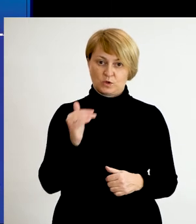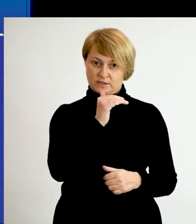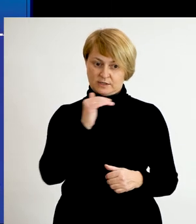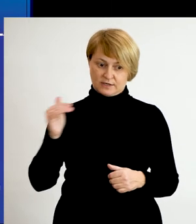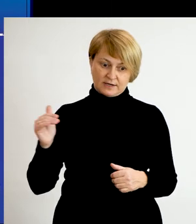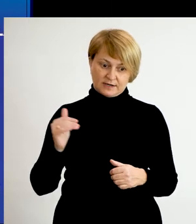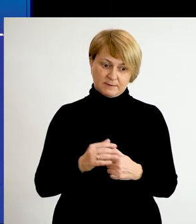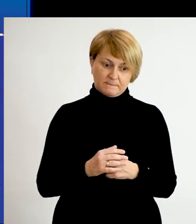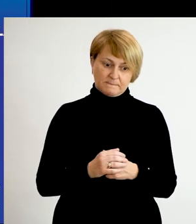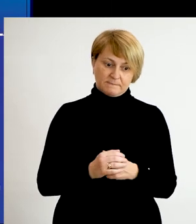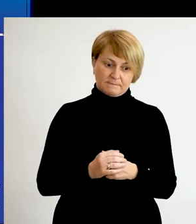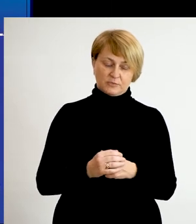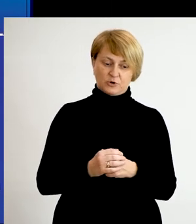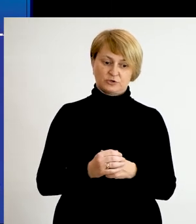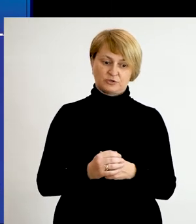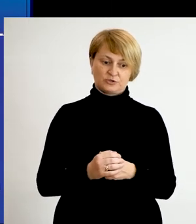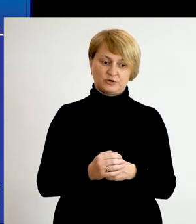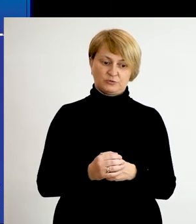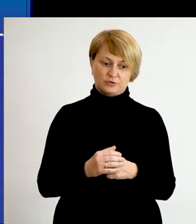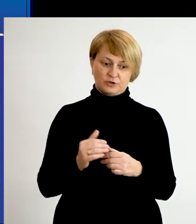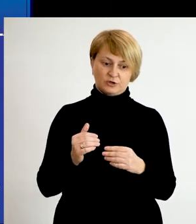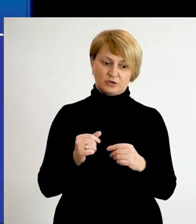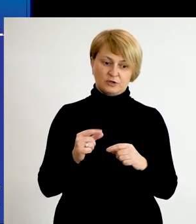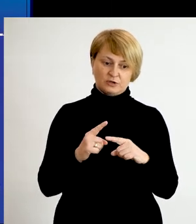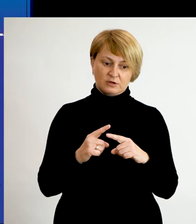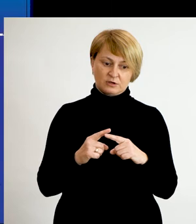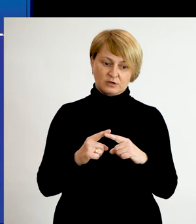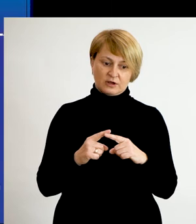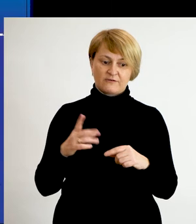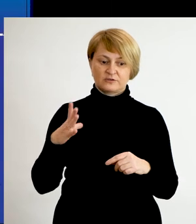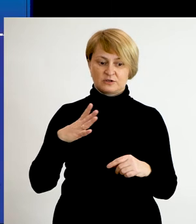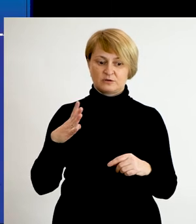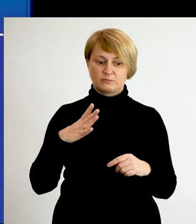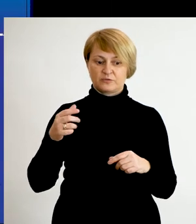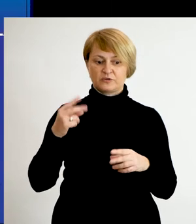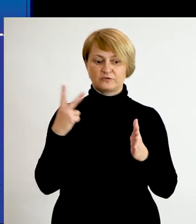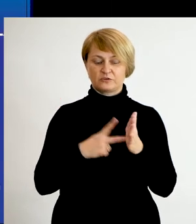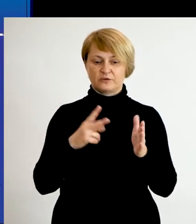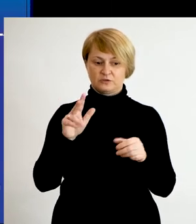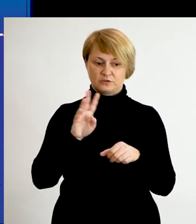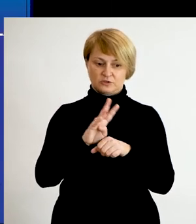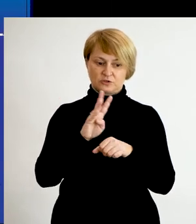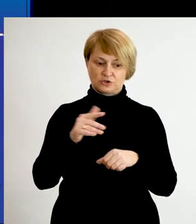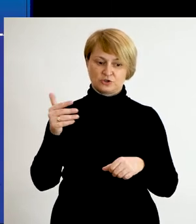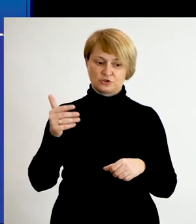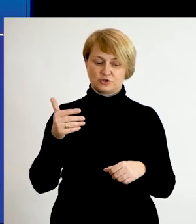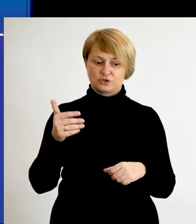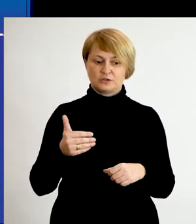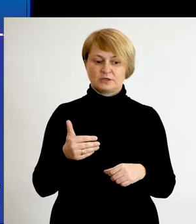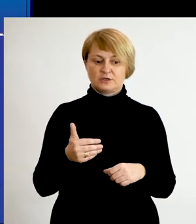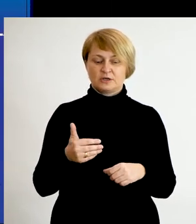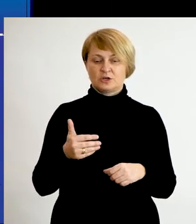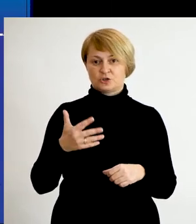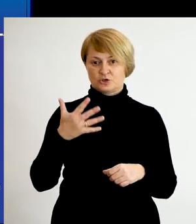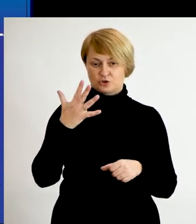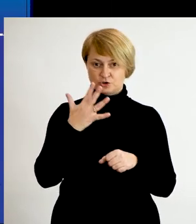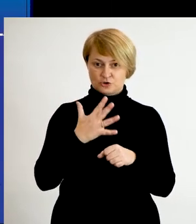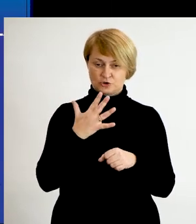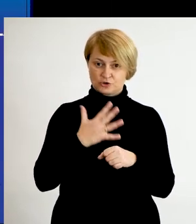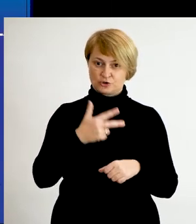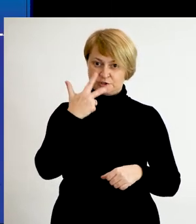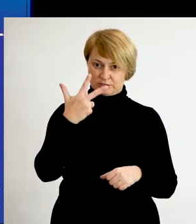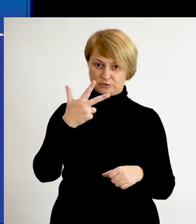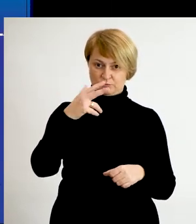zadłużenie jest na poziomie wyższym niż w roku 2014. Wtedy ono było na poziomie